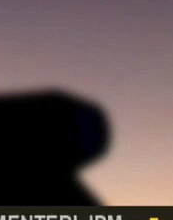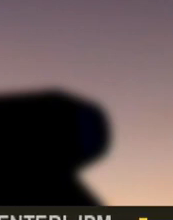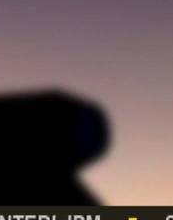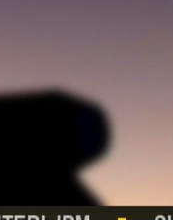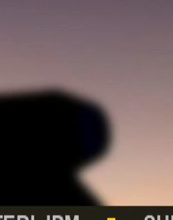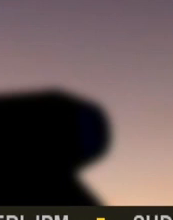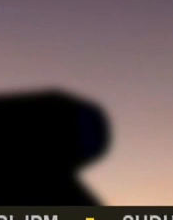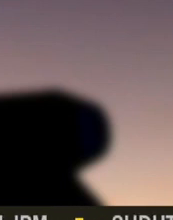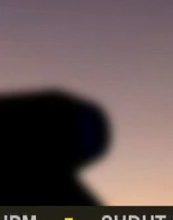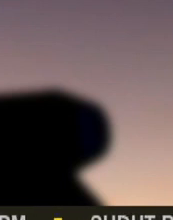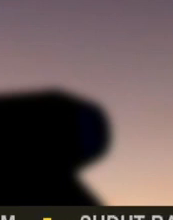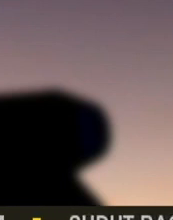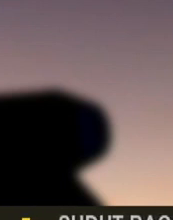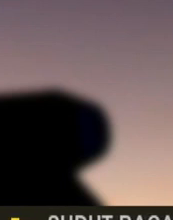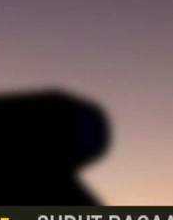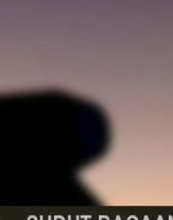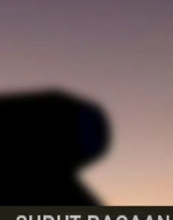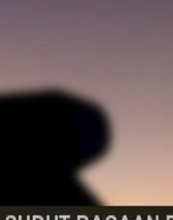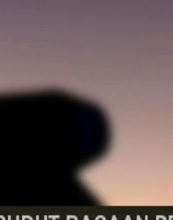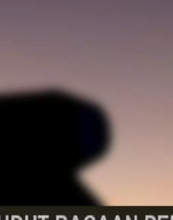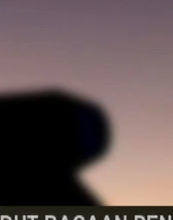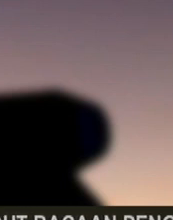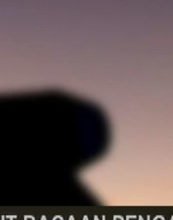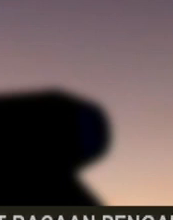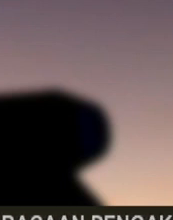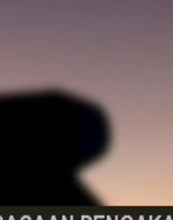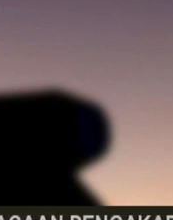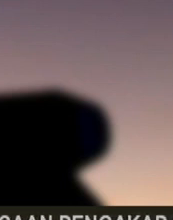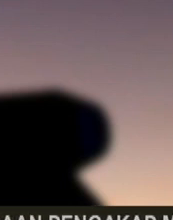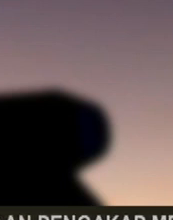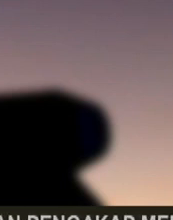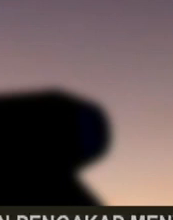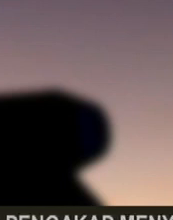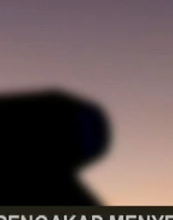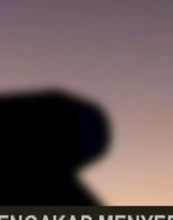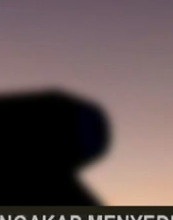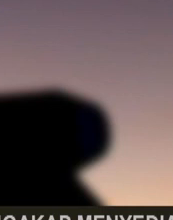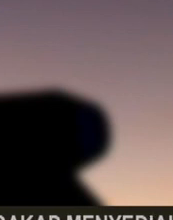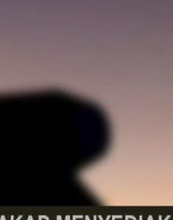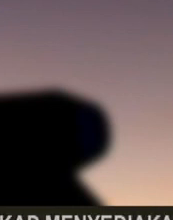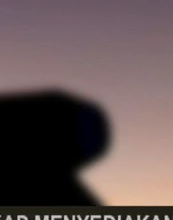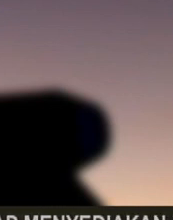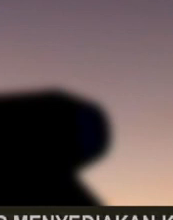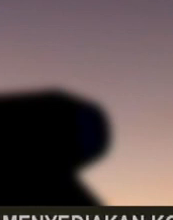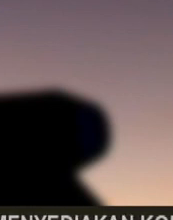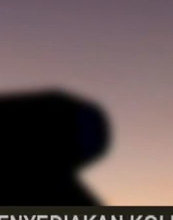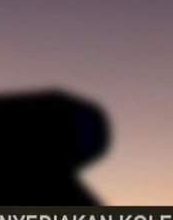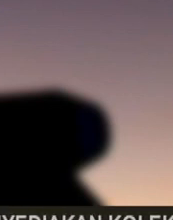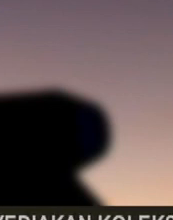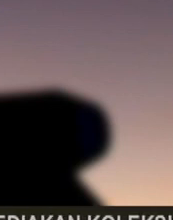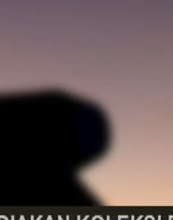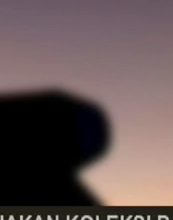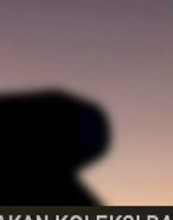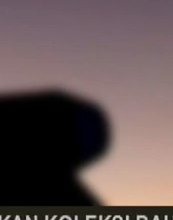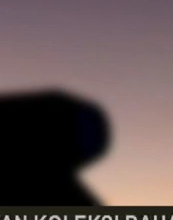hijrah akan disiarkan melalui radio televisyen Brunei sebanyak hasil rupiah diperoleh dalam